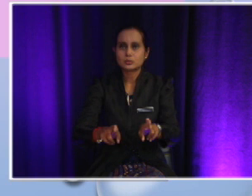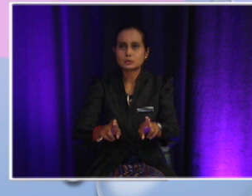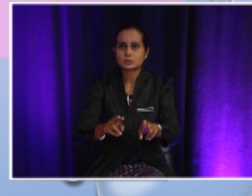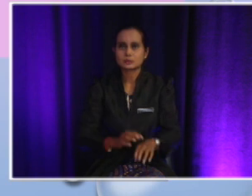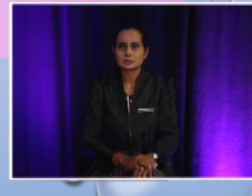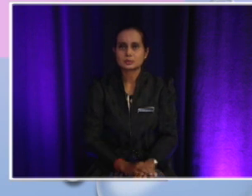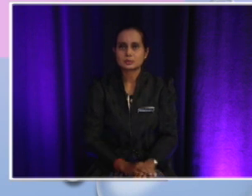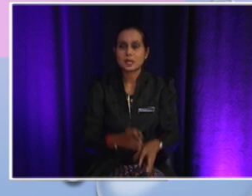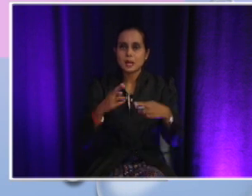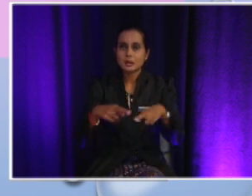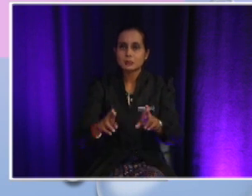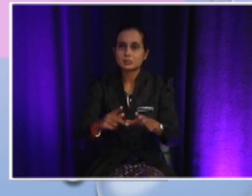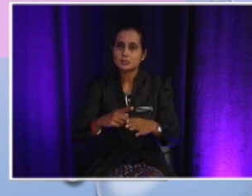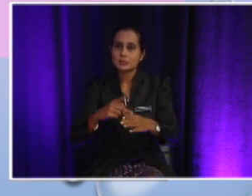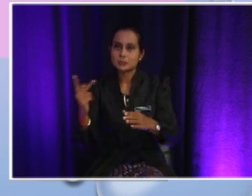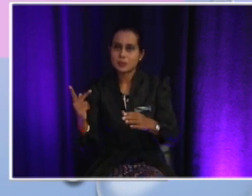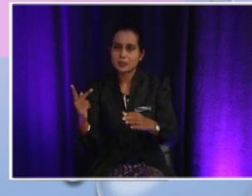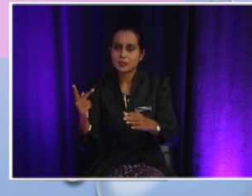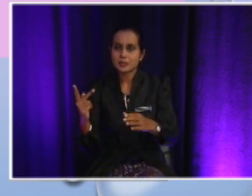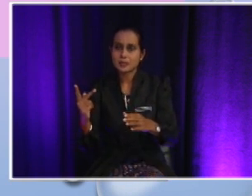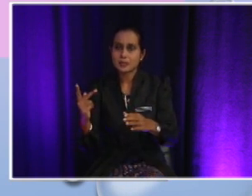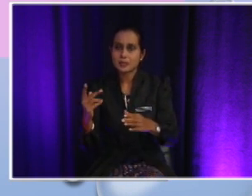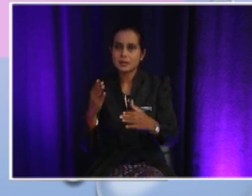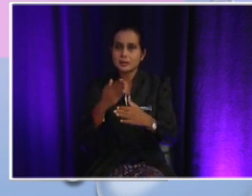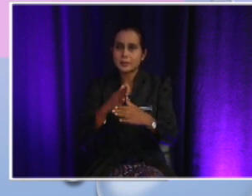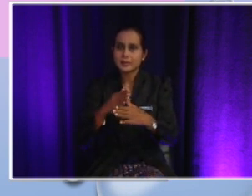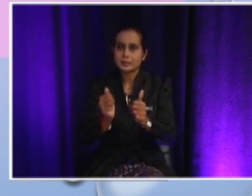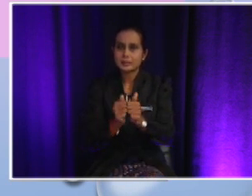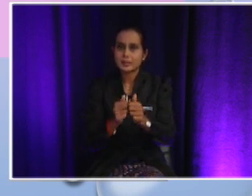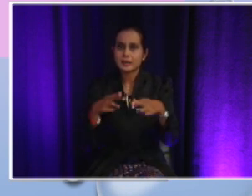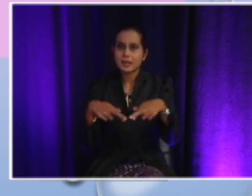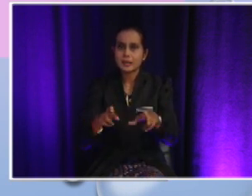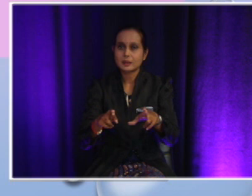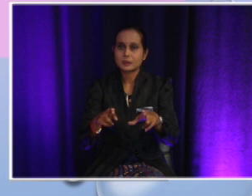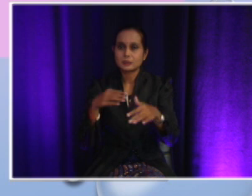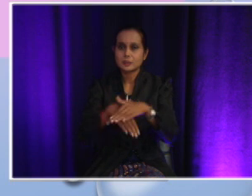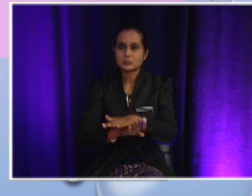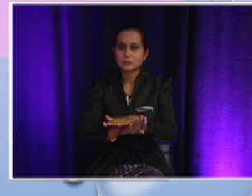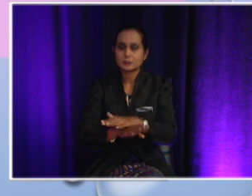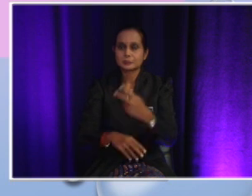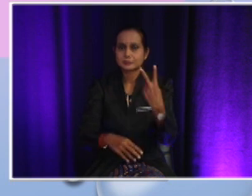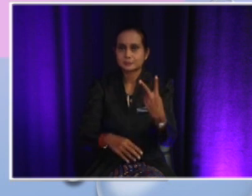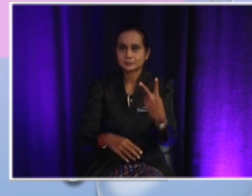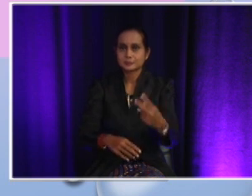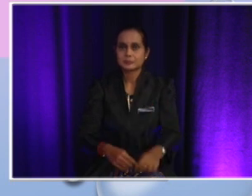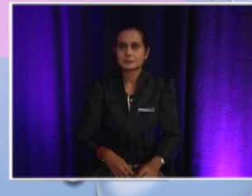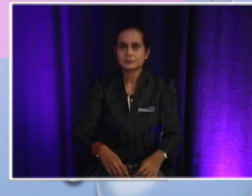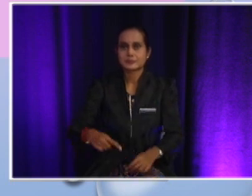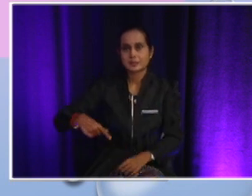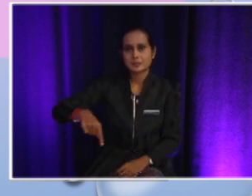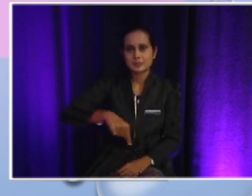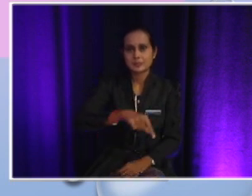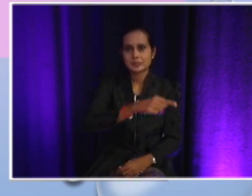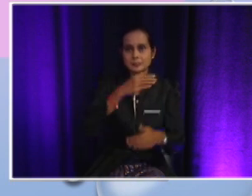arus keluar bagi dengan arus masukan. Itu adalah gandaan arus. Yang kedua, gelombang isyarat masukan dan